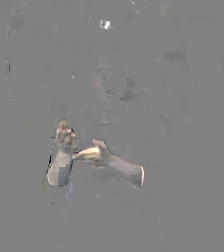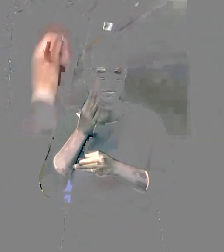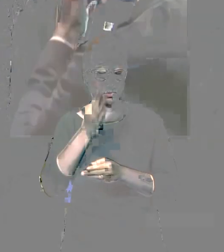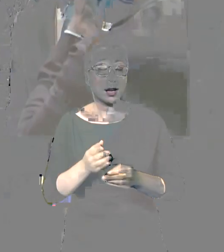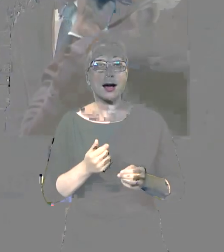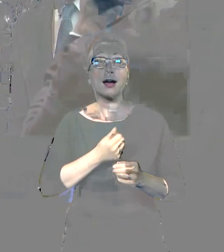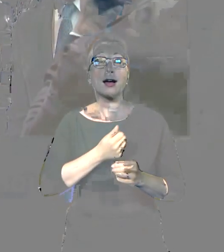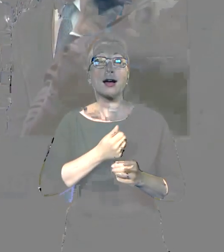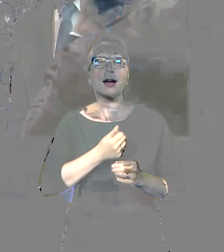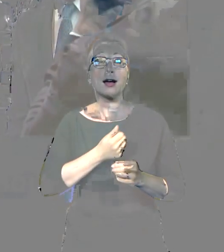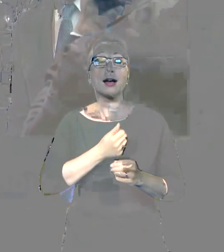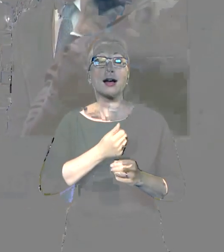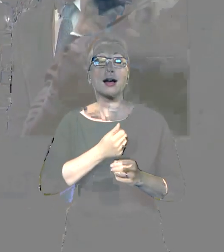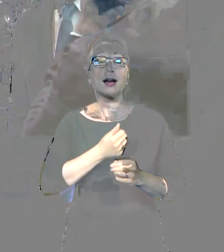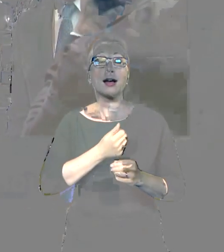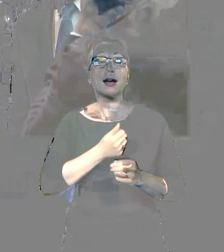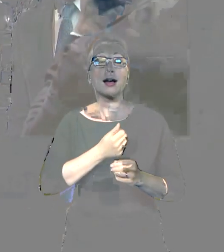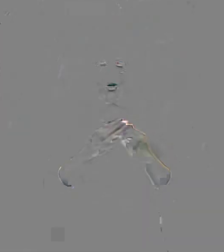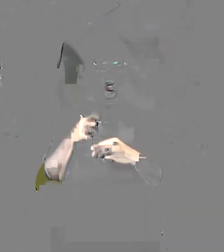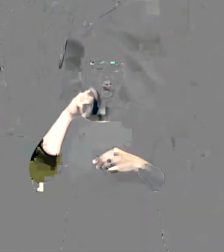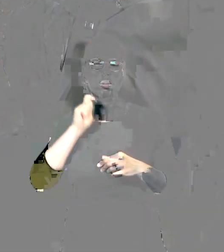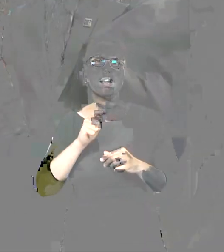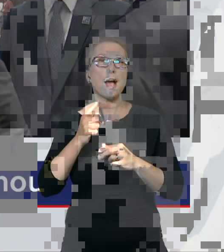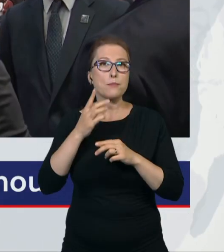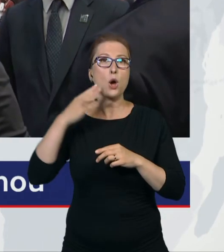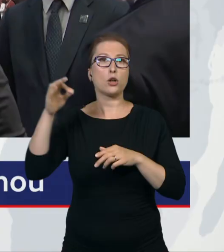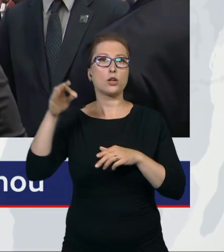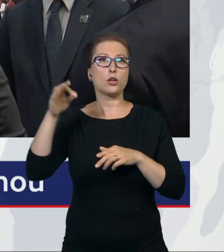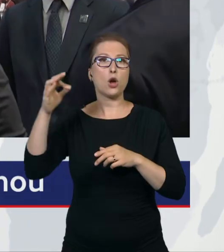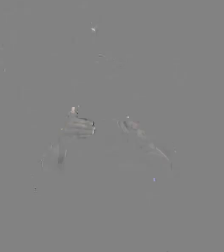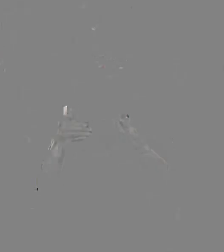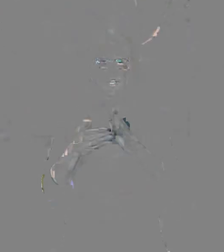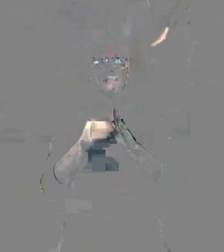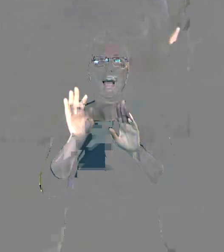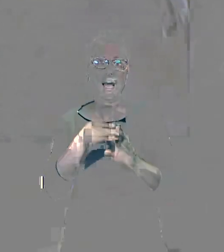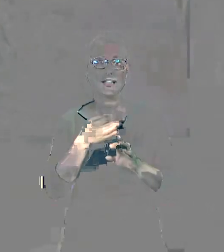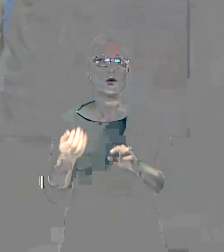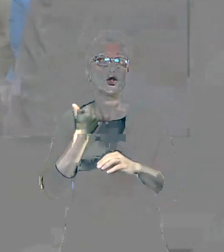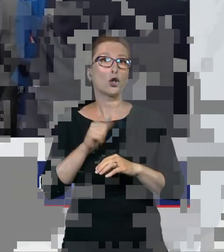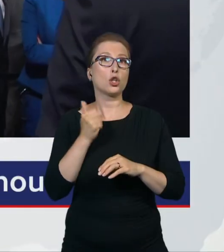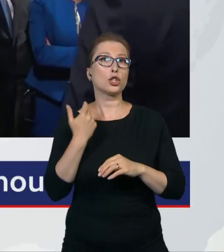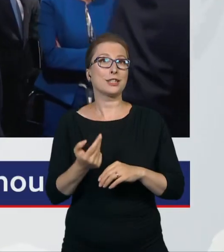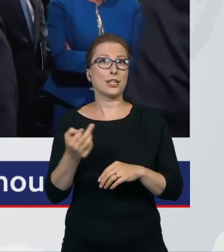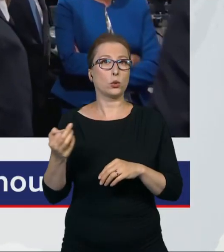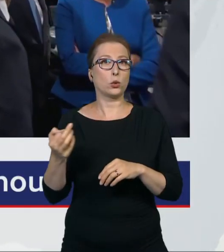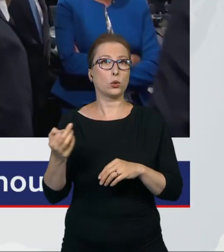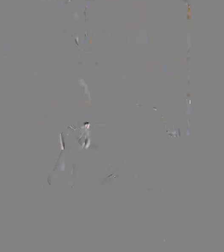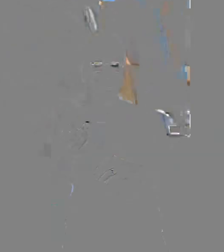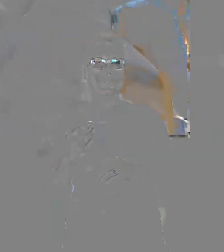zelená těchto mluví byla aspoň 130 to